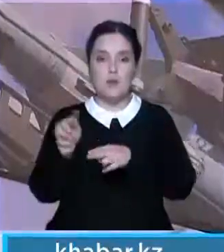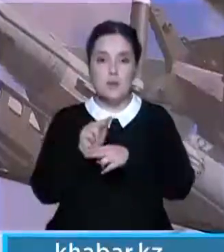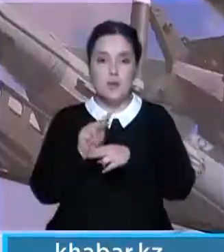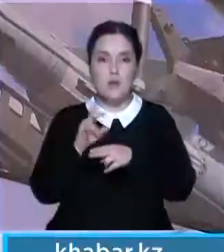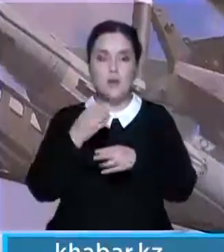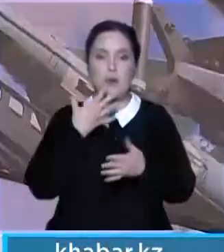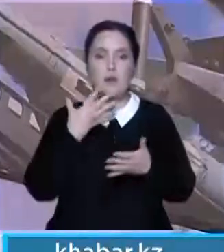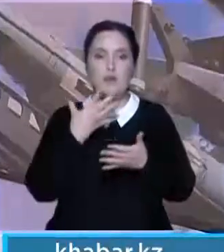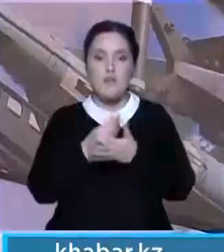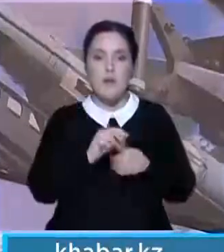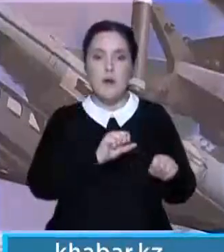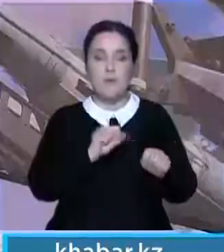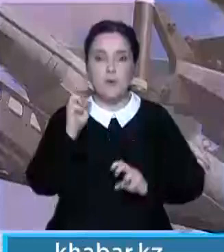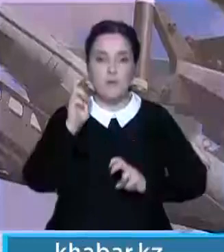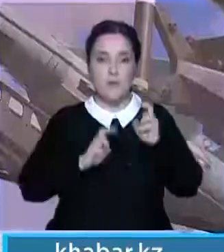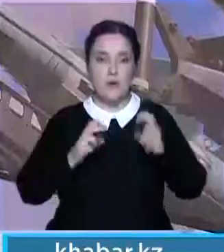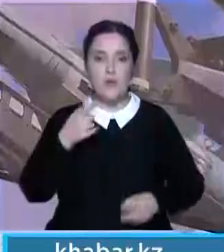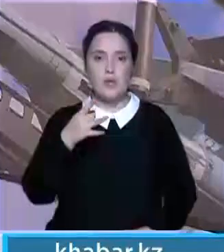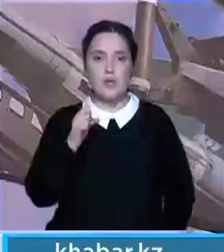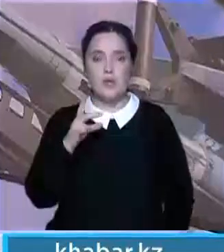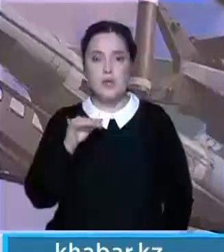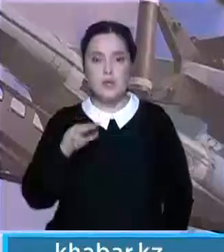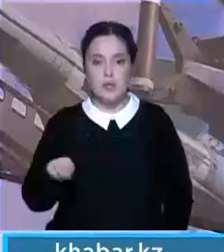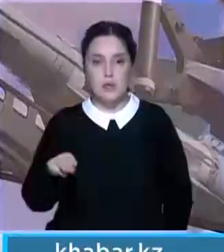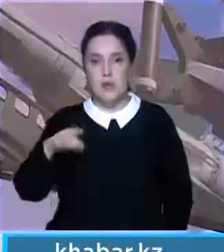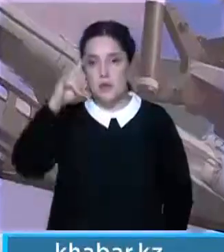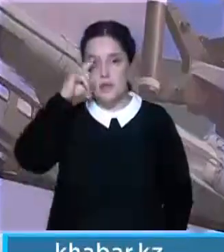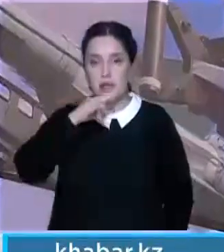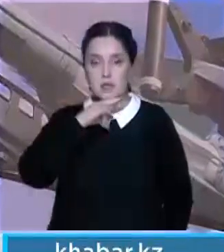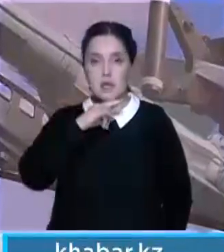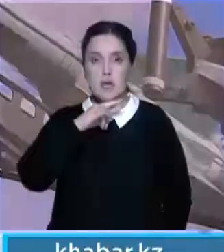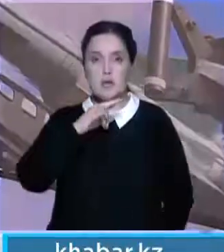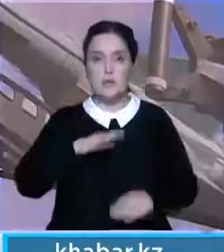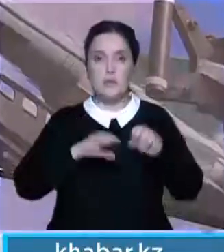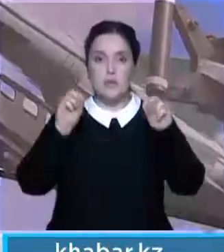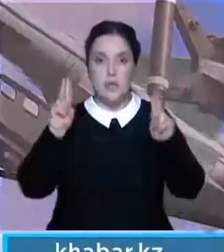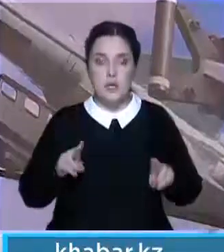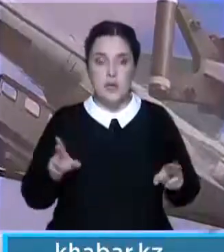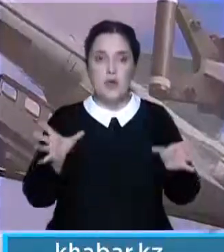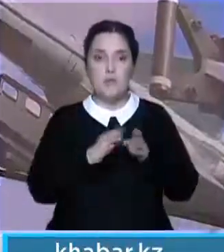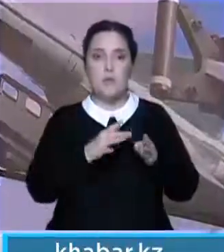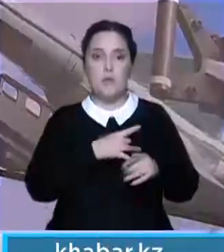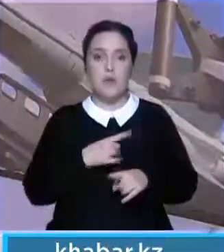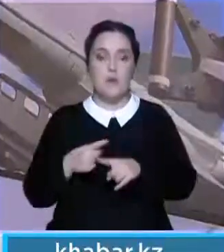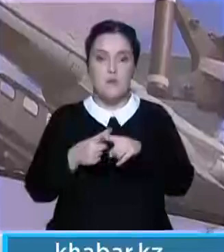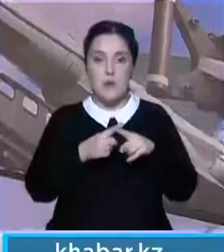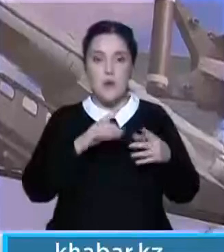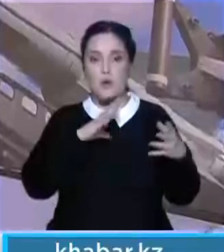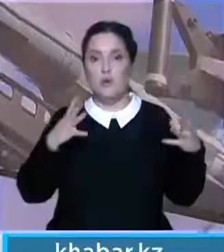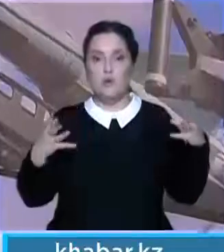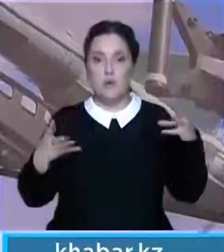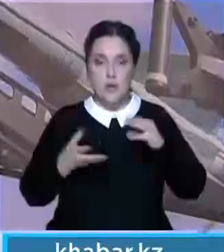глубокую модернизацию на отечественном оборонном предприятии «Гранит». Казахстанские специалисты работали в партнерстве с белорусскими